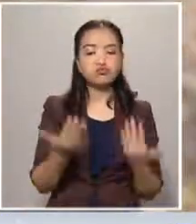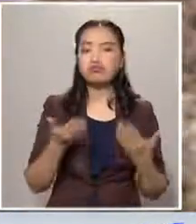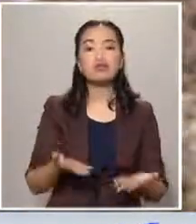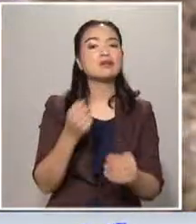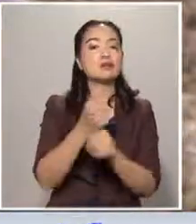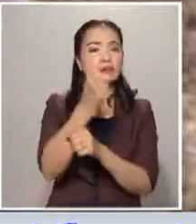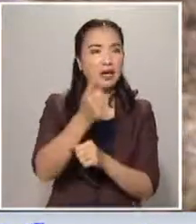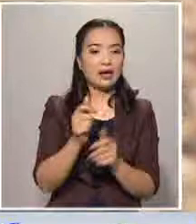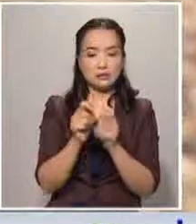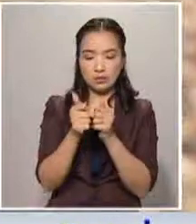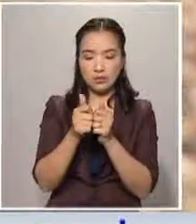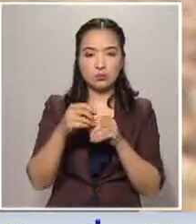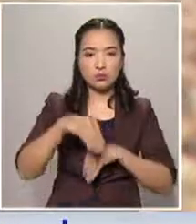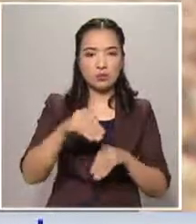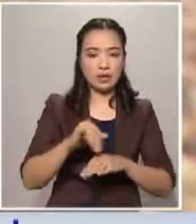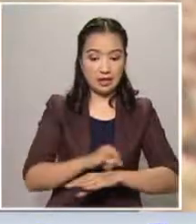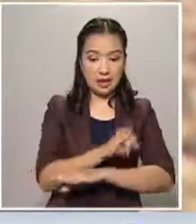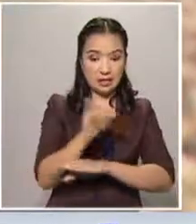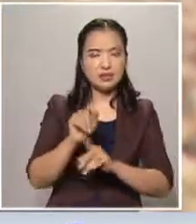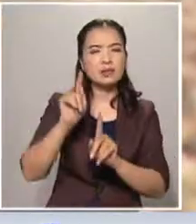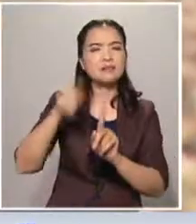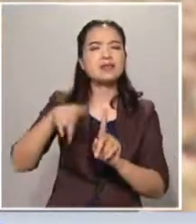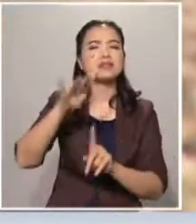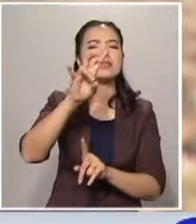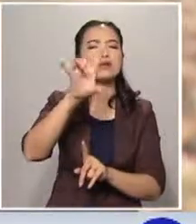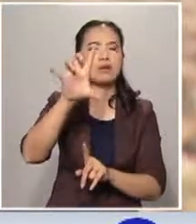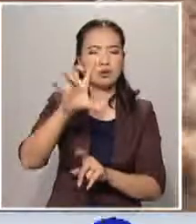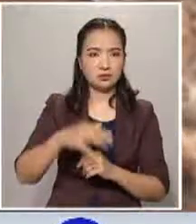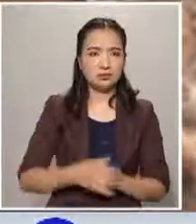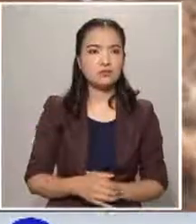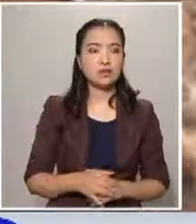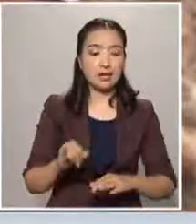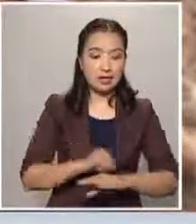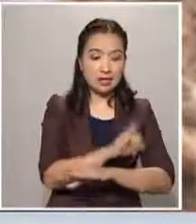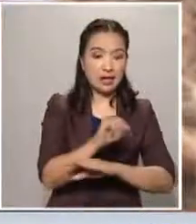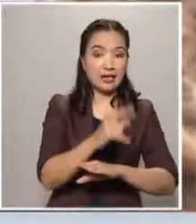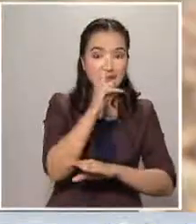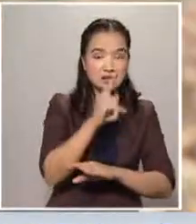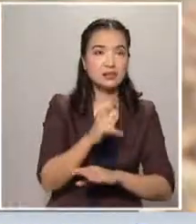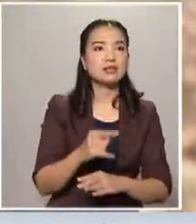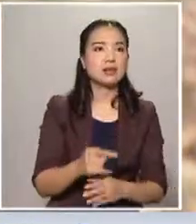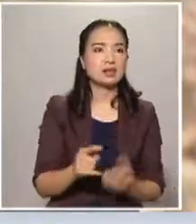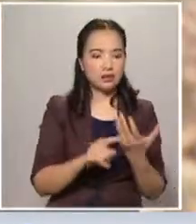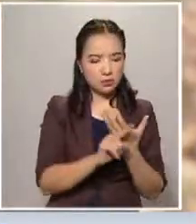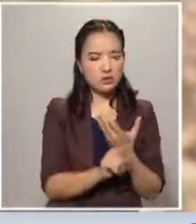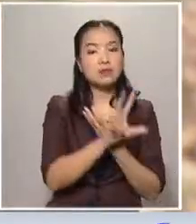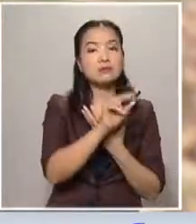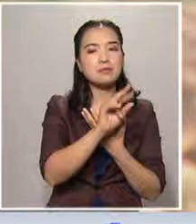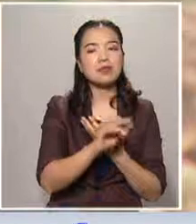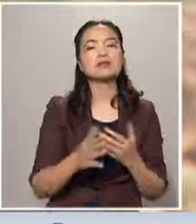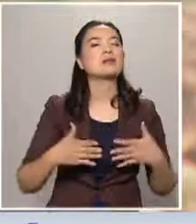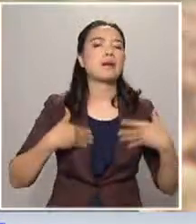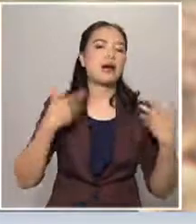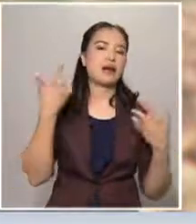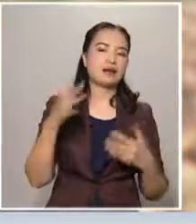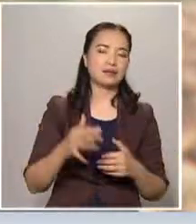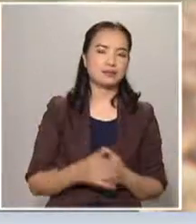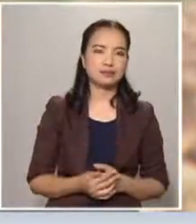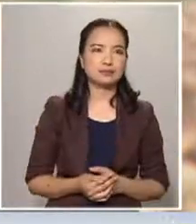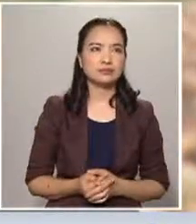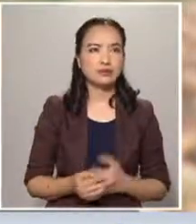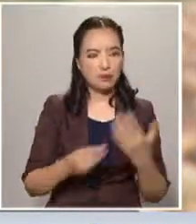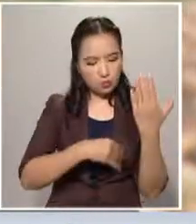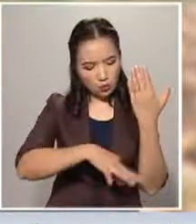เนี่ยไร่นึงประมาณ 1,700 เหร อถ้าเราได้ไร่นึงสัก30กิโลเนี่ยเราไม่ขาด สบายแล้ว สบายแล้วเราก็